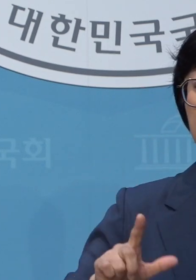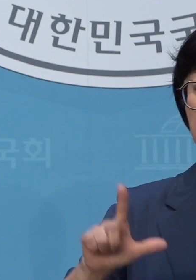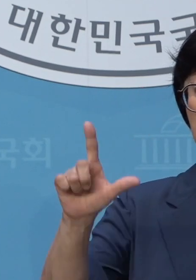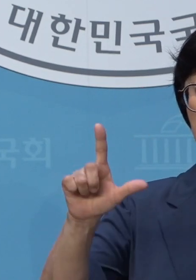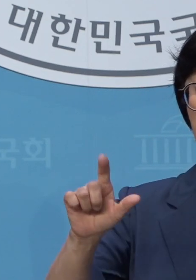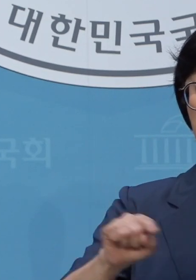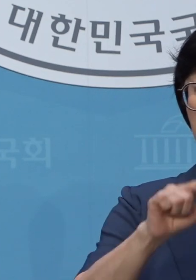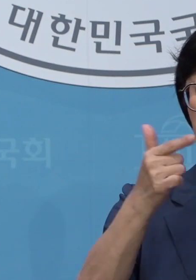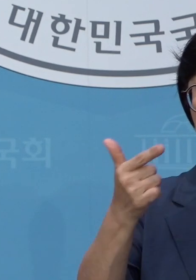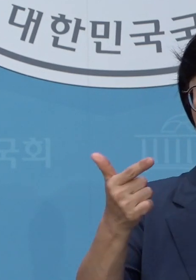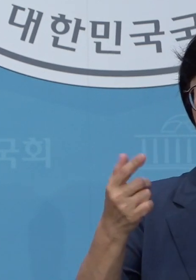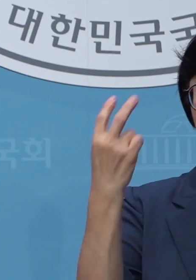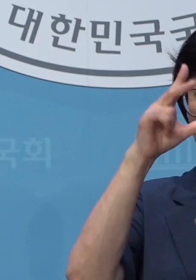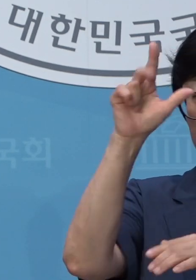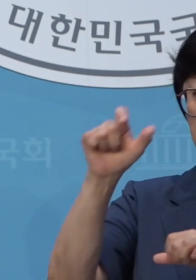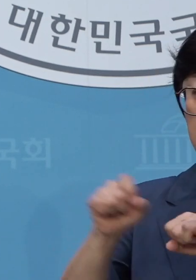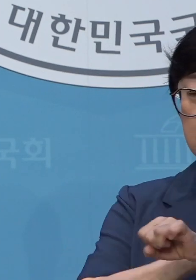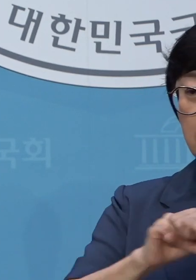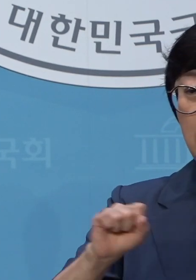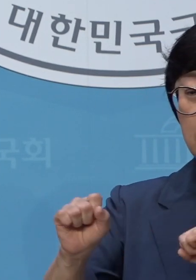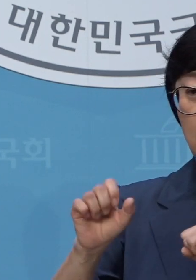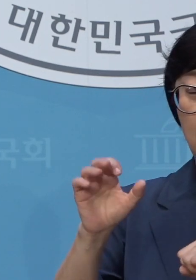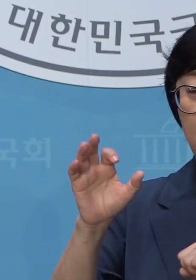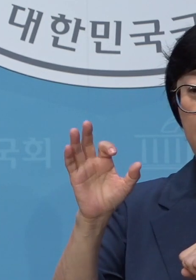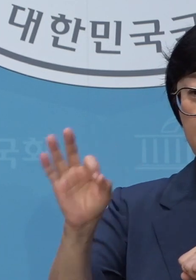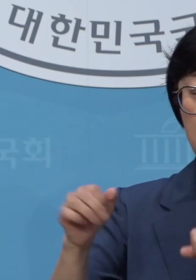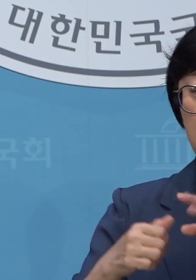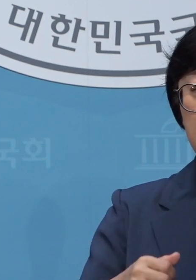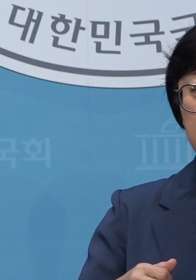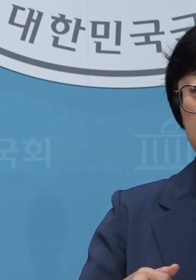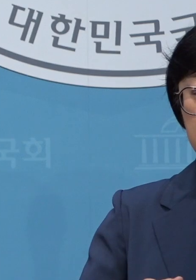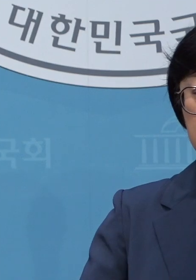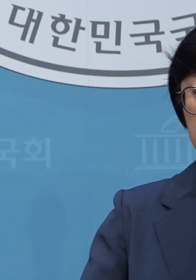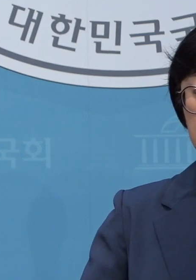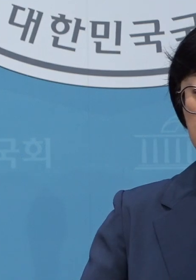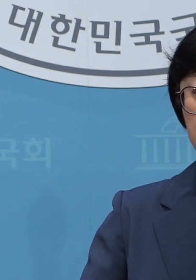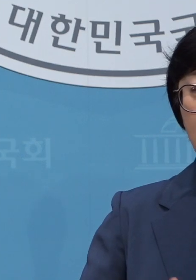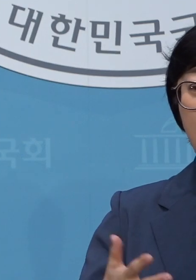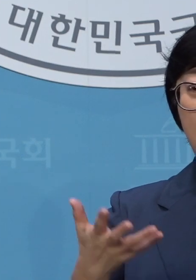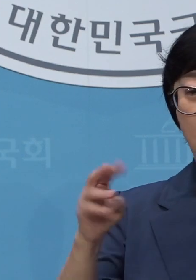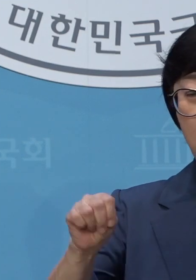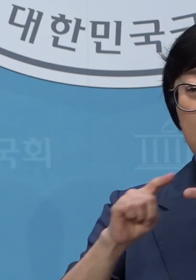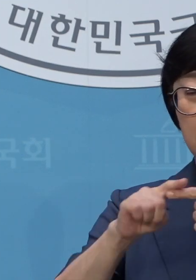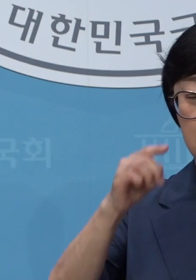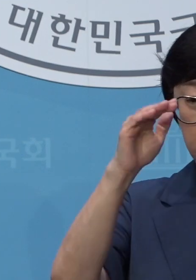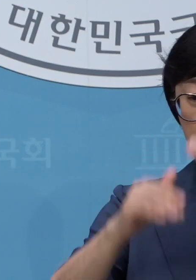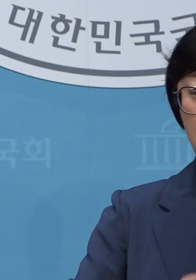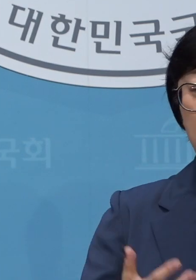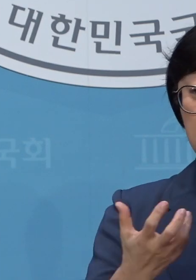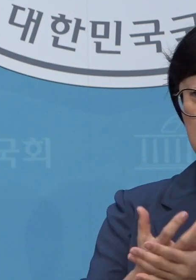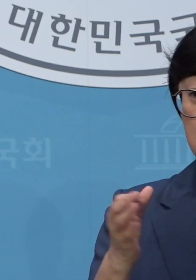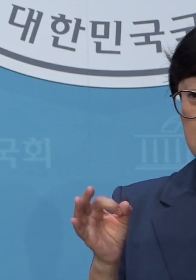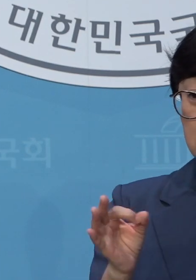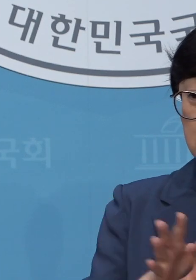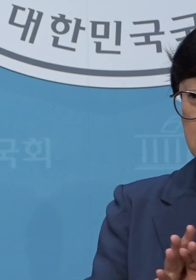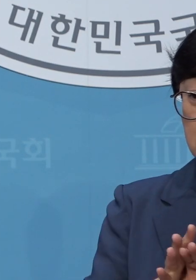상반기 검찰 특수활동비 74억 원 내역이 통째로 사라졌다는 의혹에